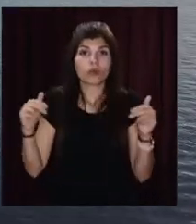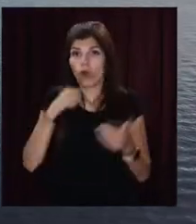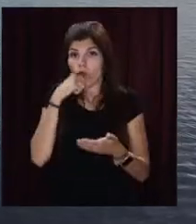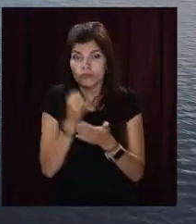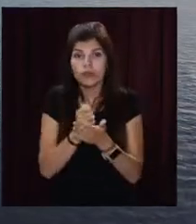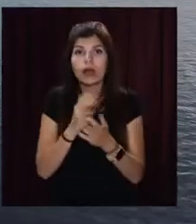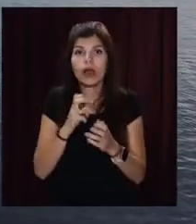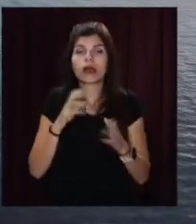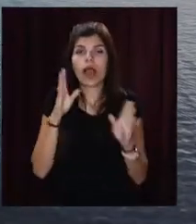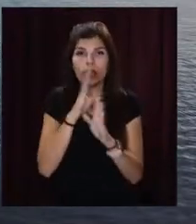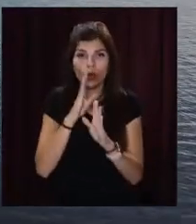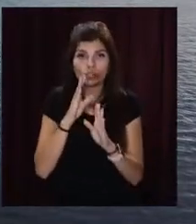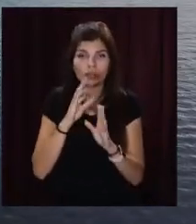на